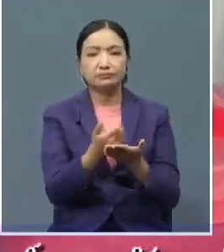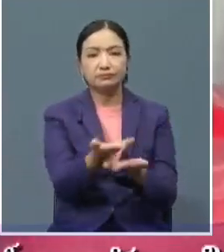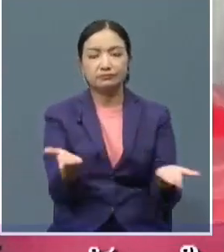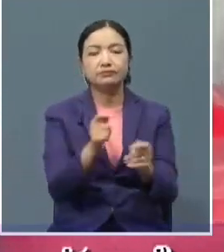ครับ